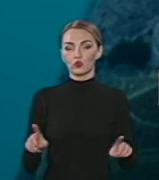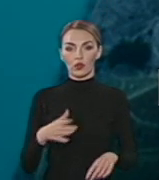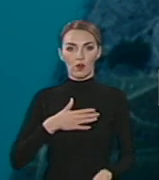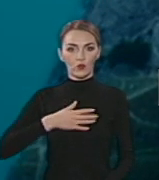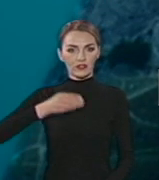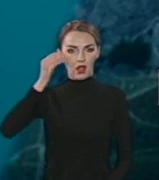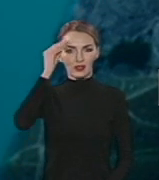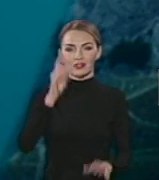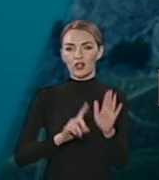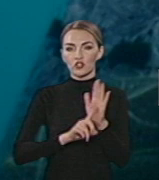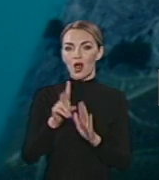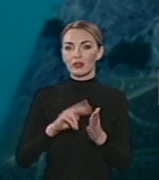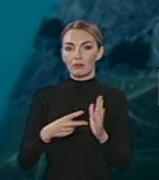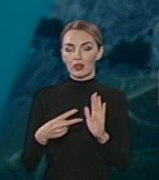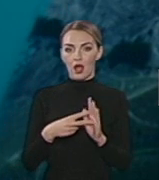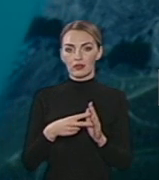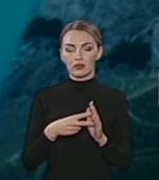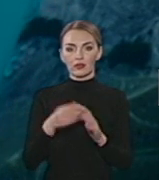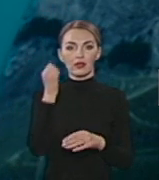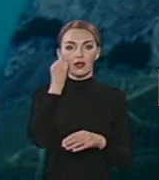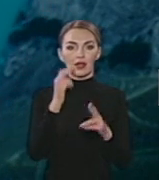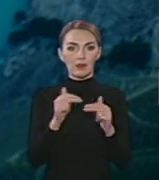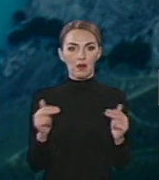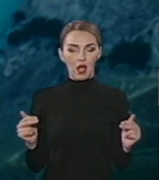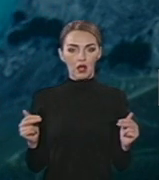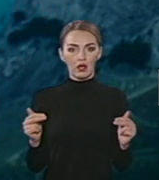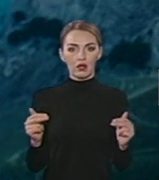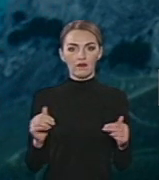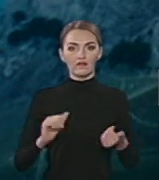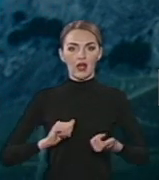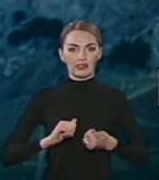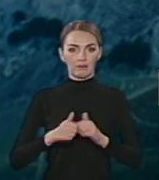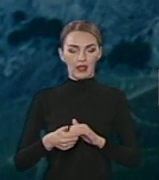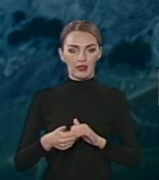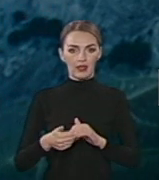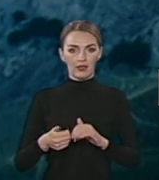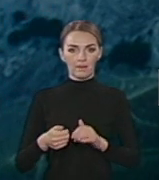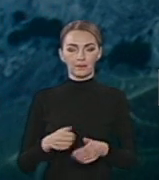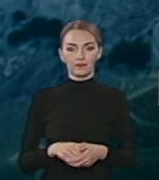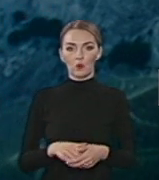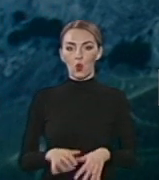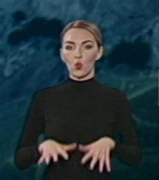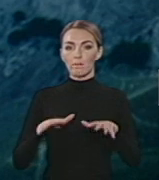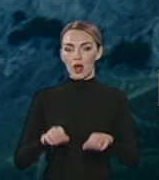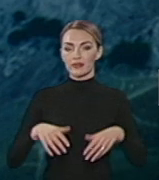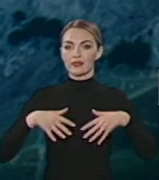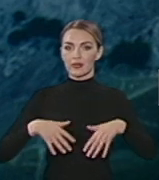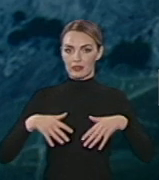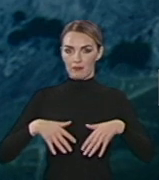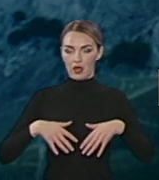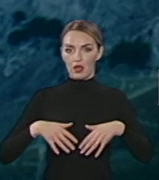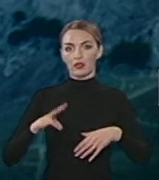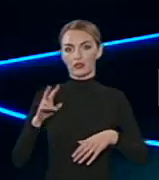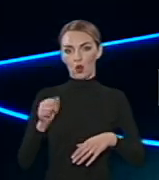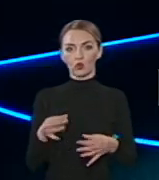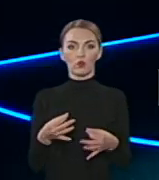мой взгляд, изначальный план Кремля заключался как раз в размене. В размене оккупации Крыма. На Донбасс.